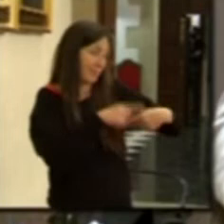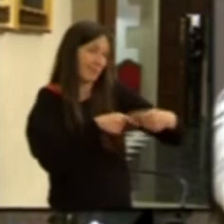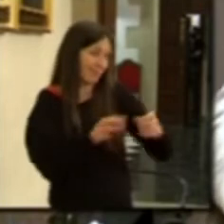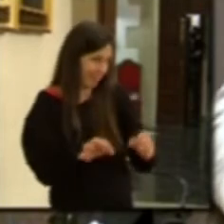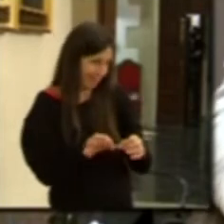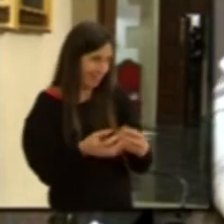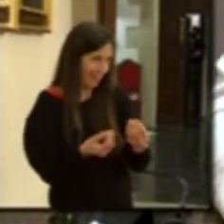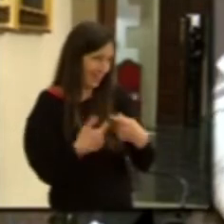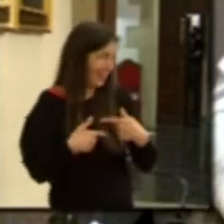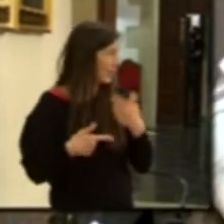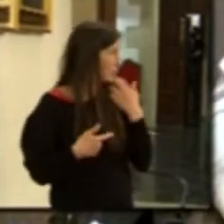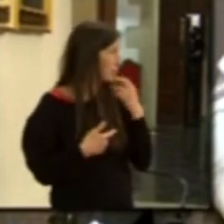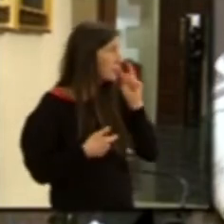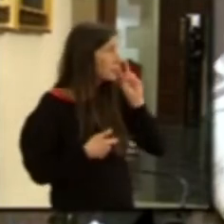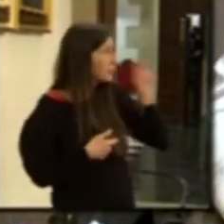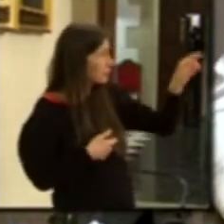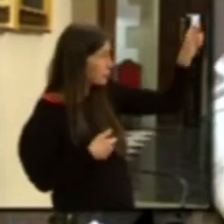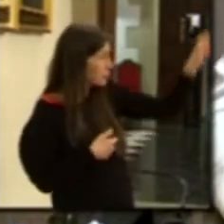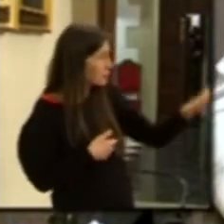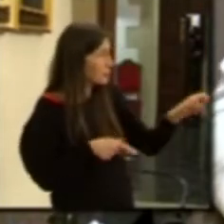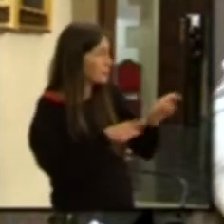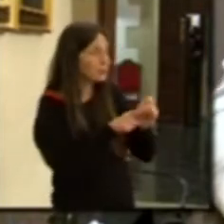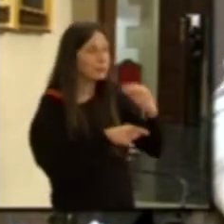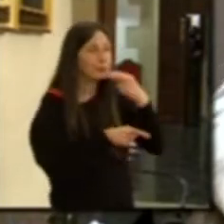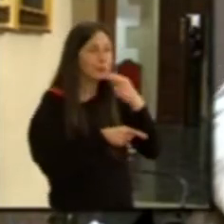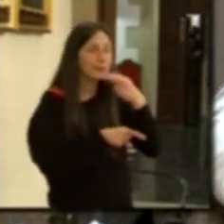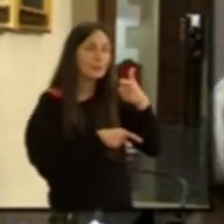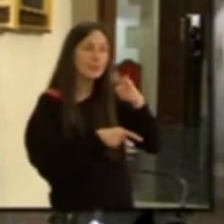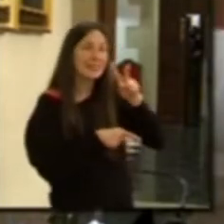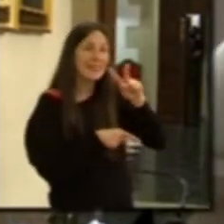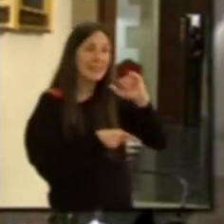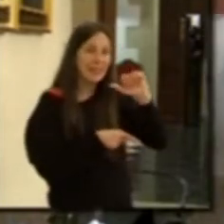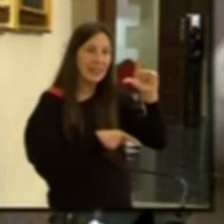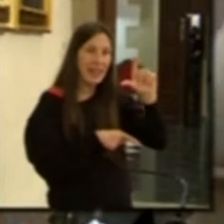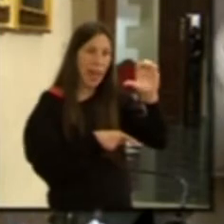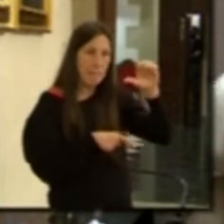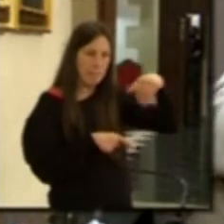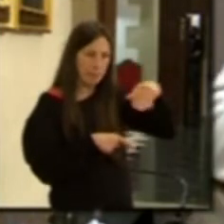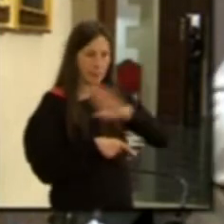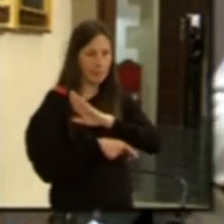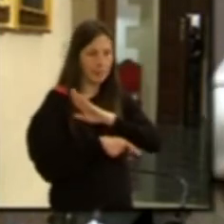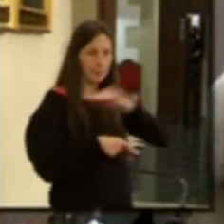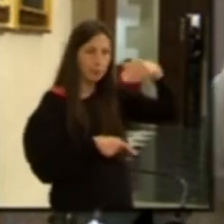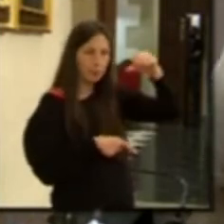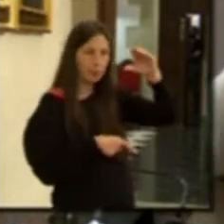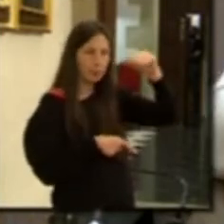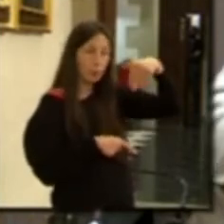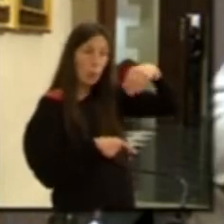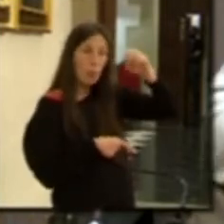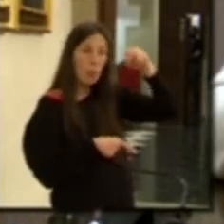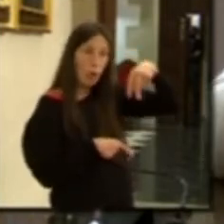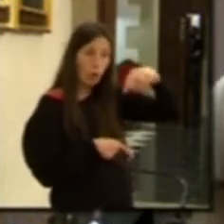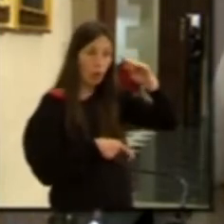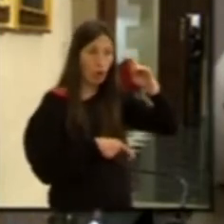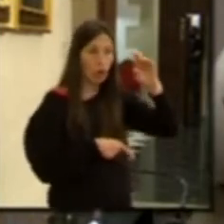tot, voldria que veiéssiu en Guillem de Montrodon, que tenim aquí, que aquest va ser, a part de molt important, però un detall és que va ser